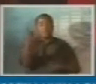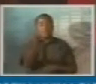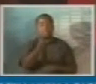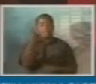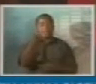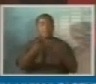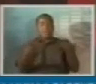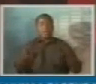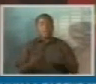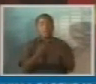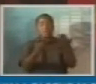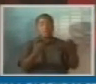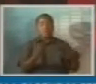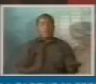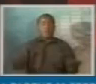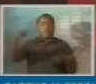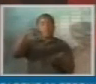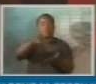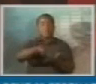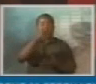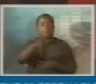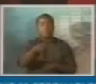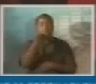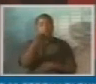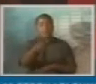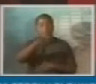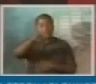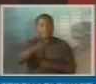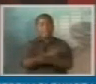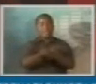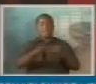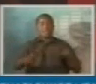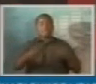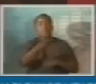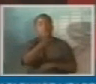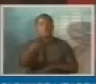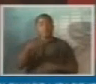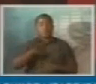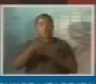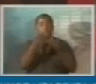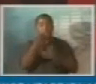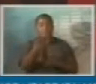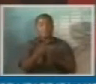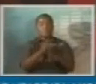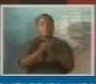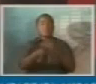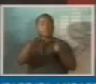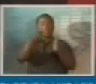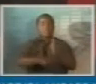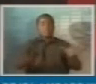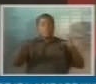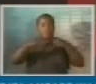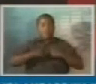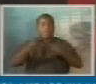rekodi kwamba alisimama fulani akasema hili hataki. Watoto wetu watasoma. Mbona pale chini tumekubaliana